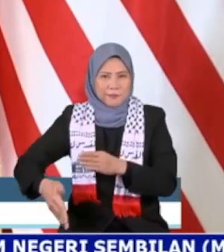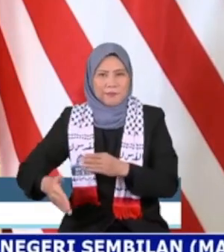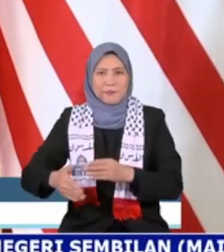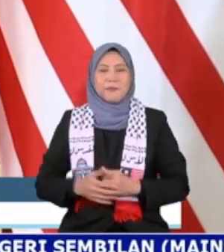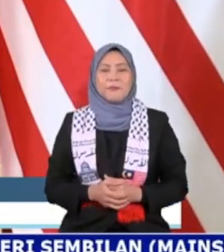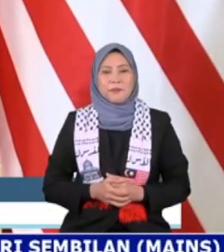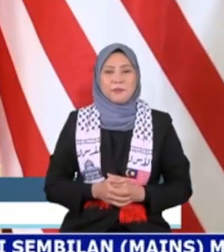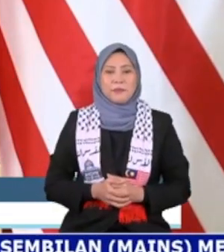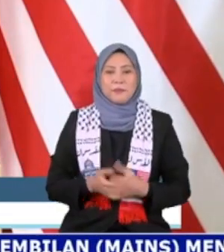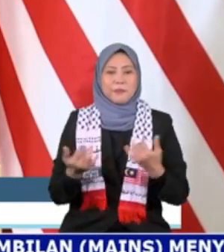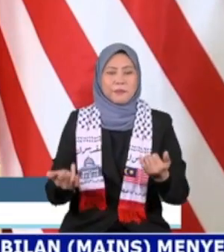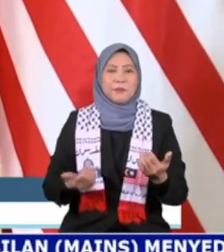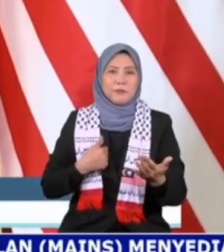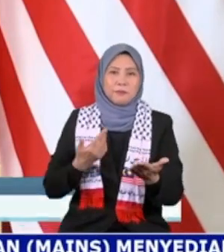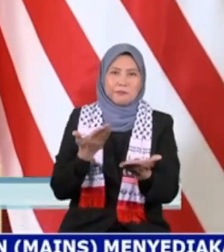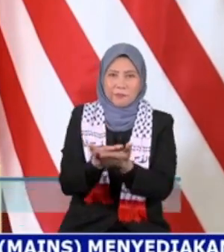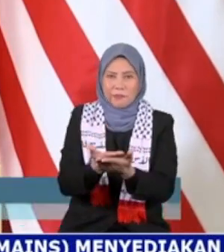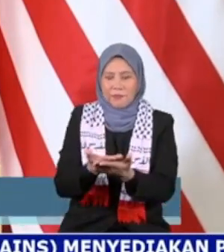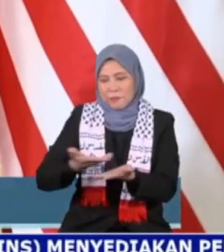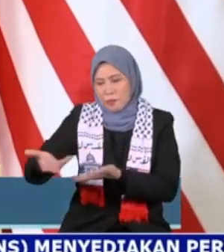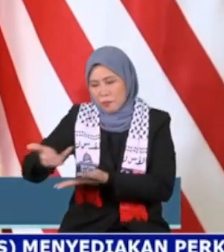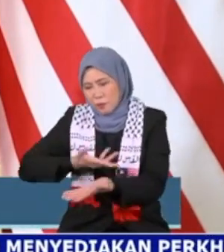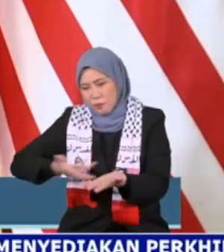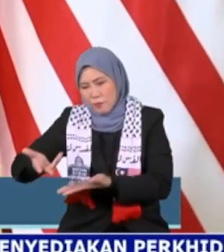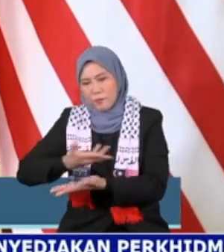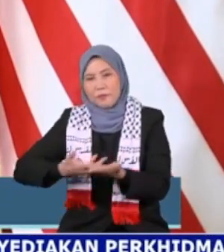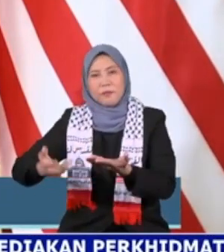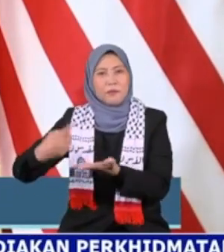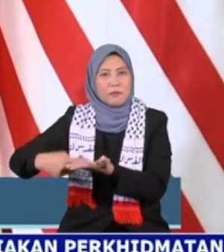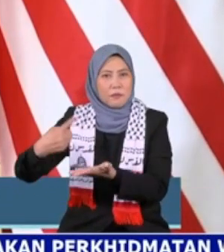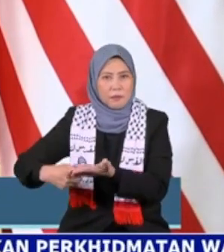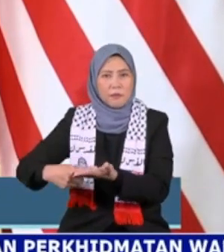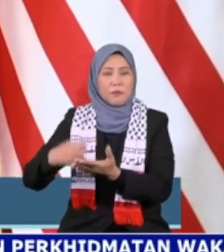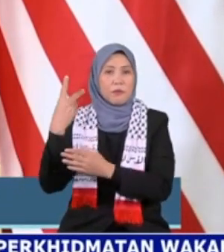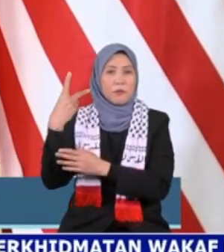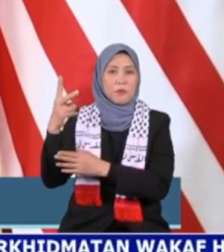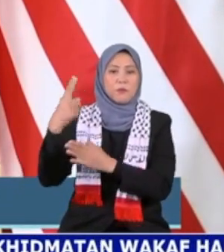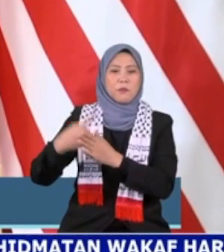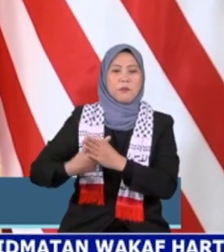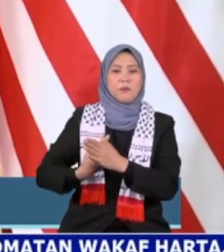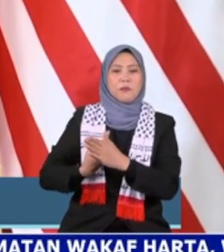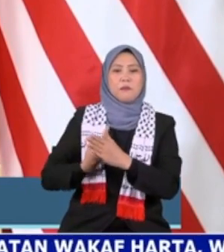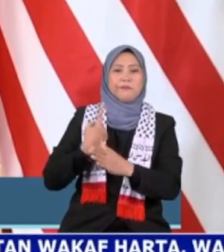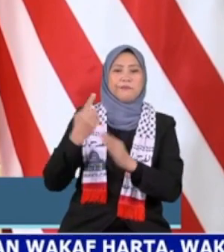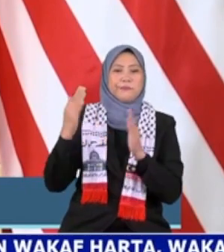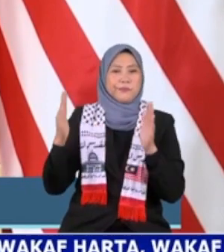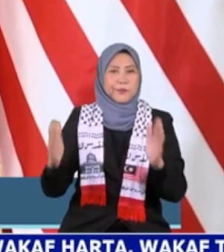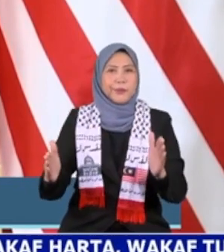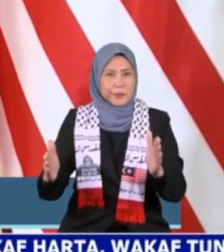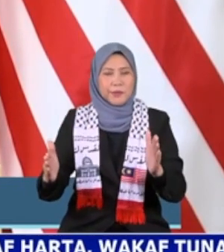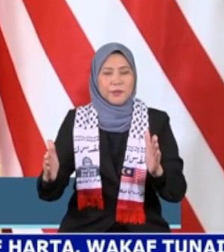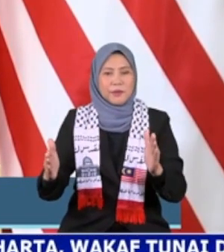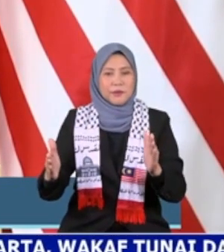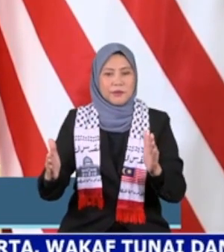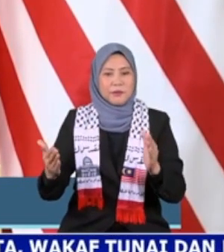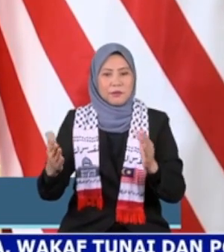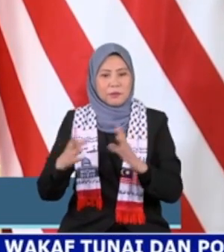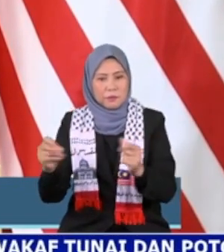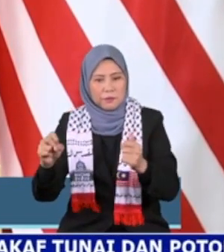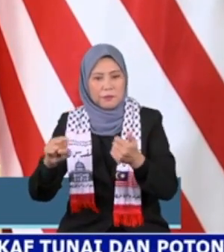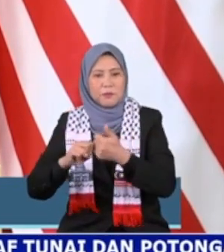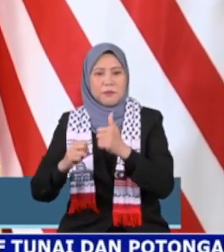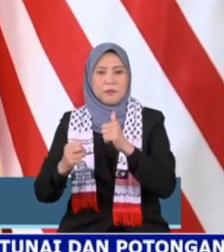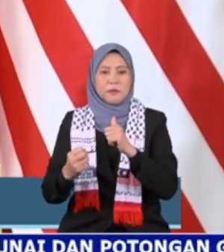suggested although we discuss in n about this 12 month period to to try and resolve